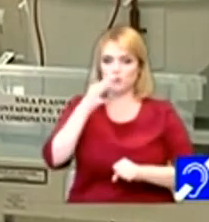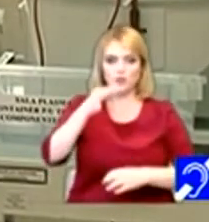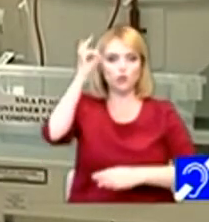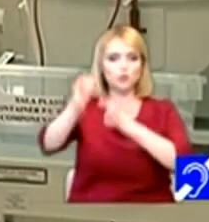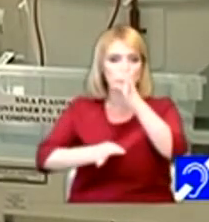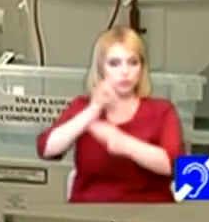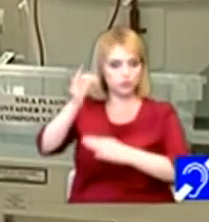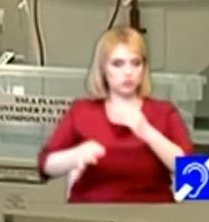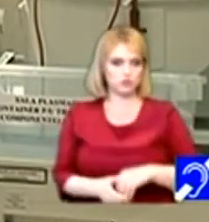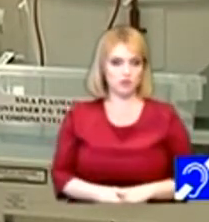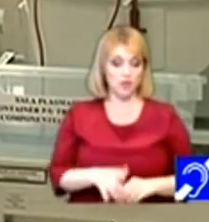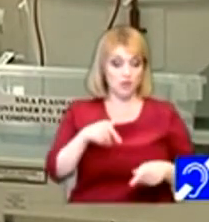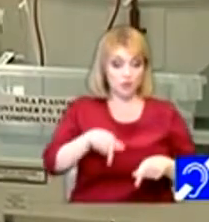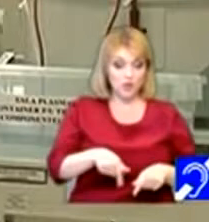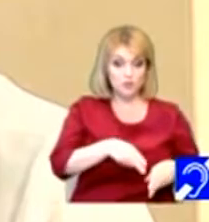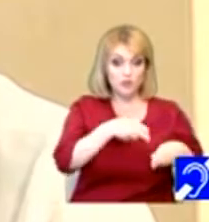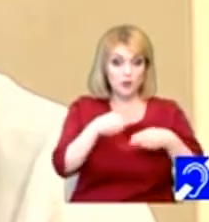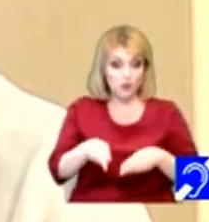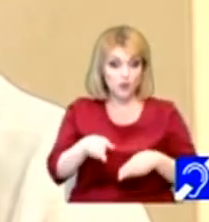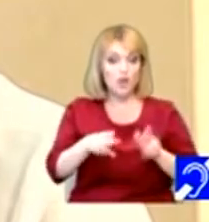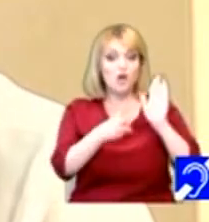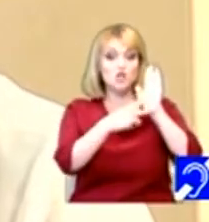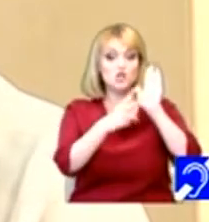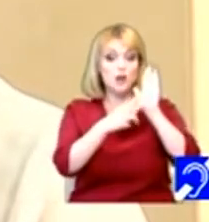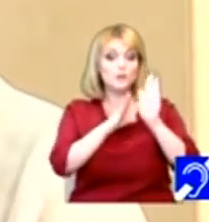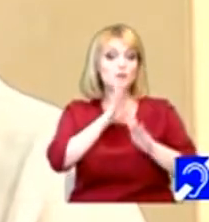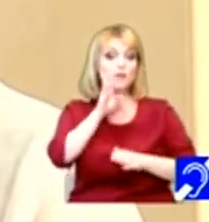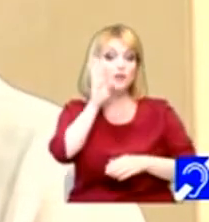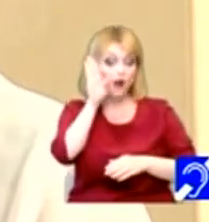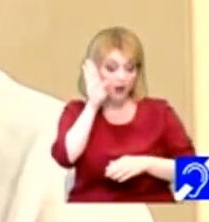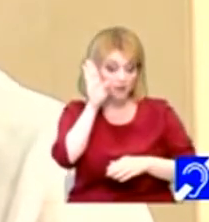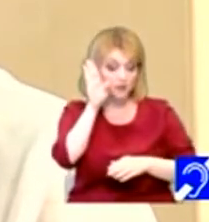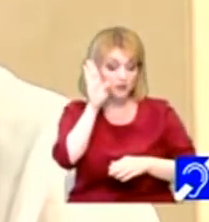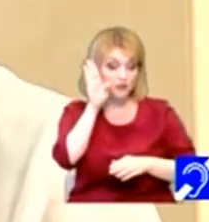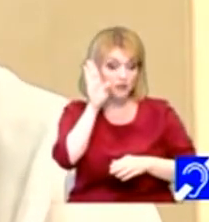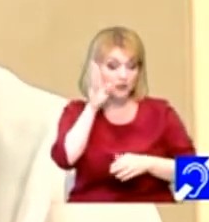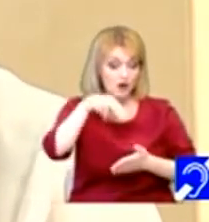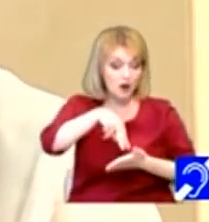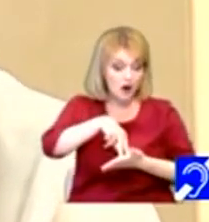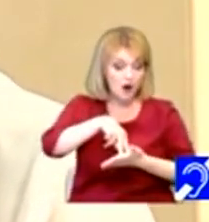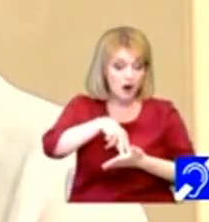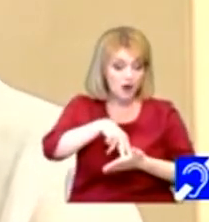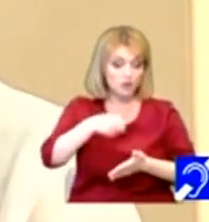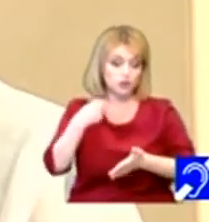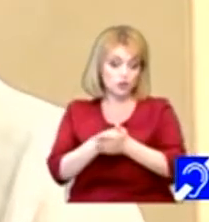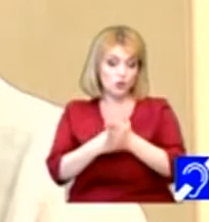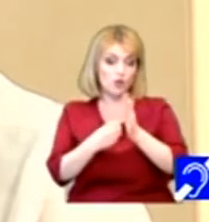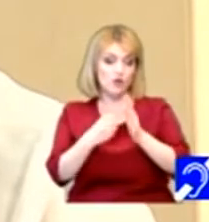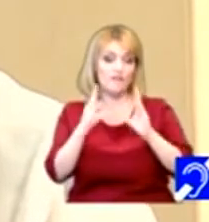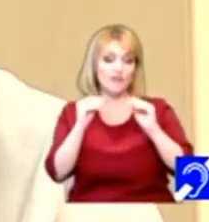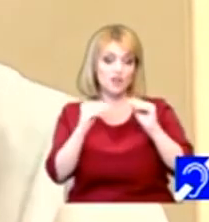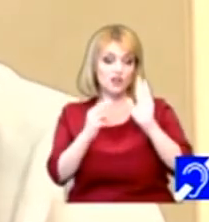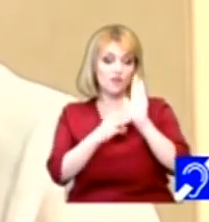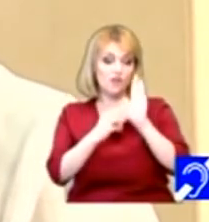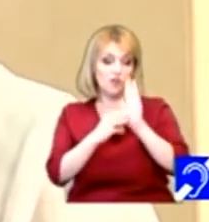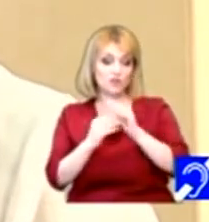Suntem de la orele 7 în picioare la serviciu și plecăm la orele 20 seara cu echipa de